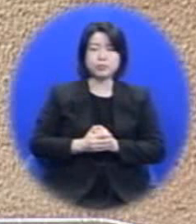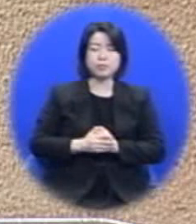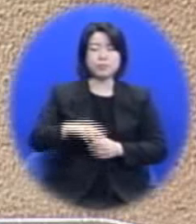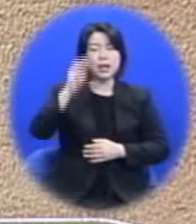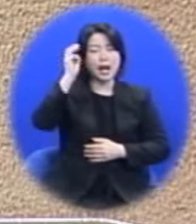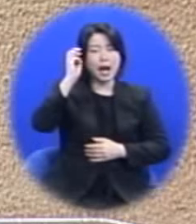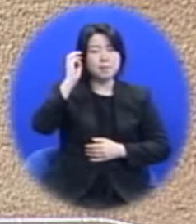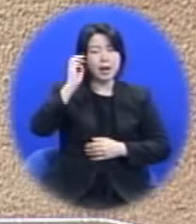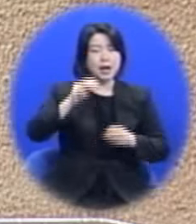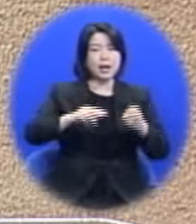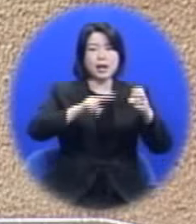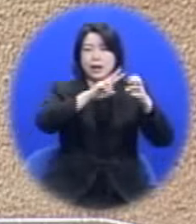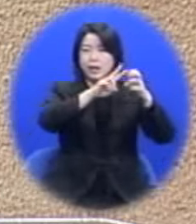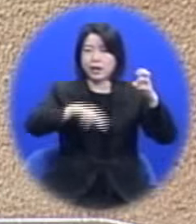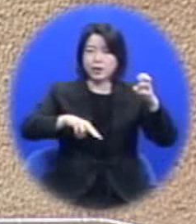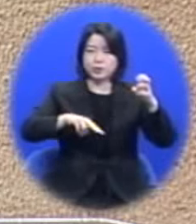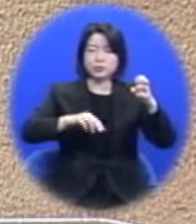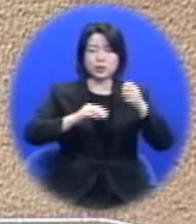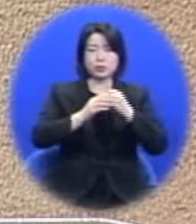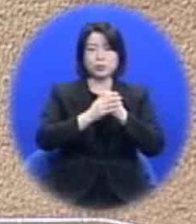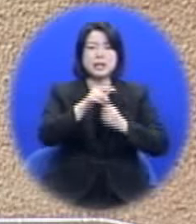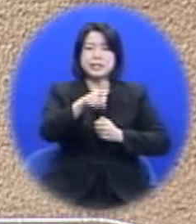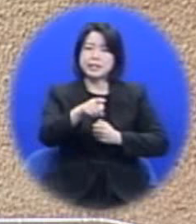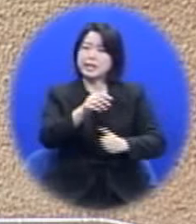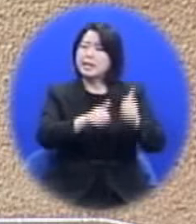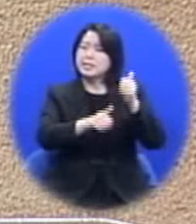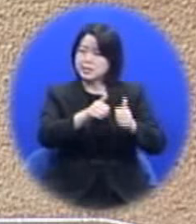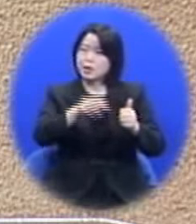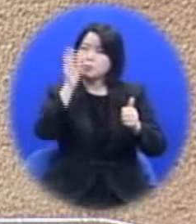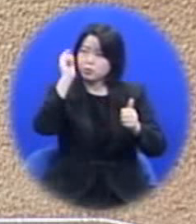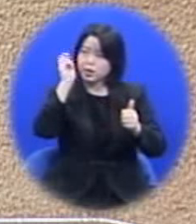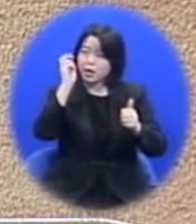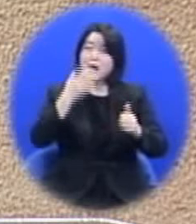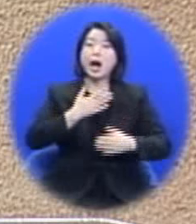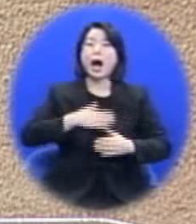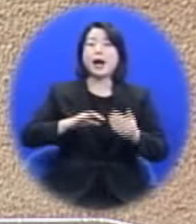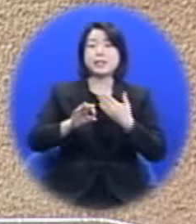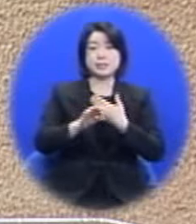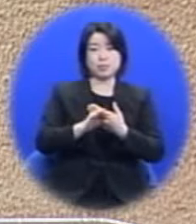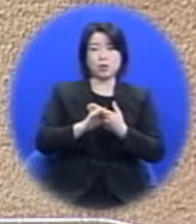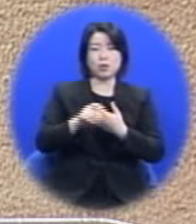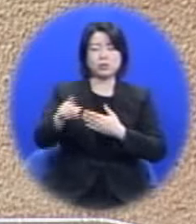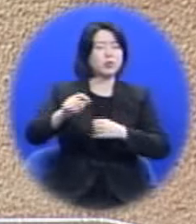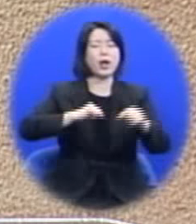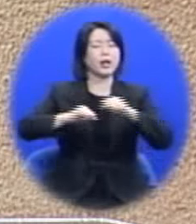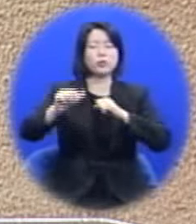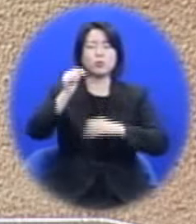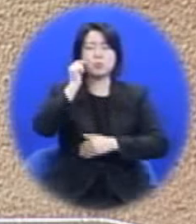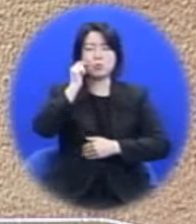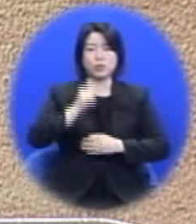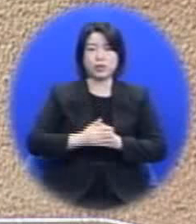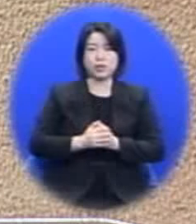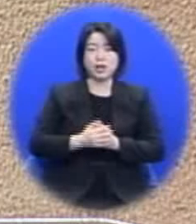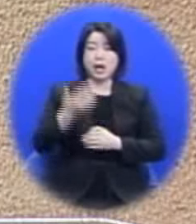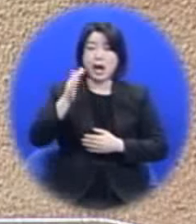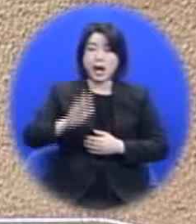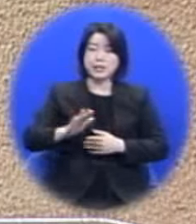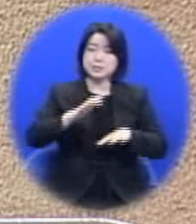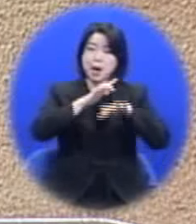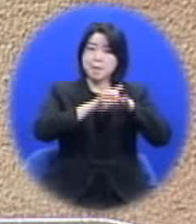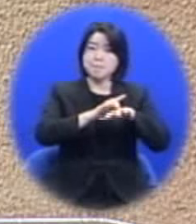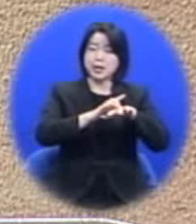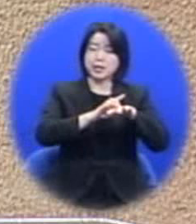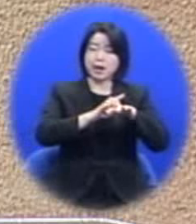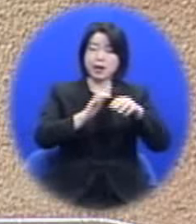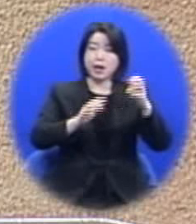아마 가른 유다도 이게 시험이구나 이랬으면 아마 그렇게 안 했을 겁니다. 근데 마귀가